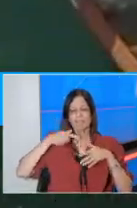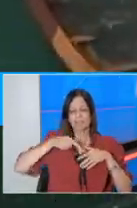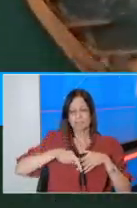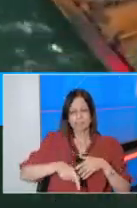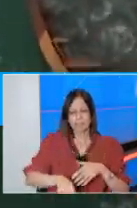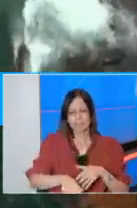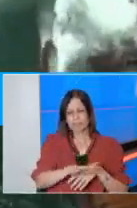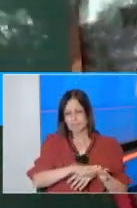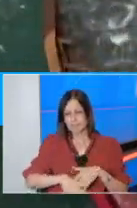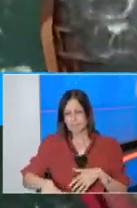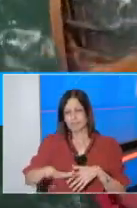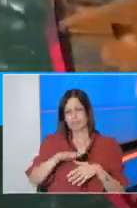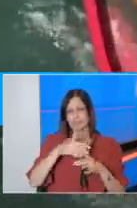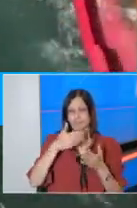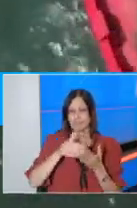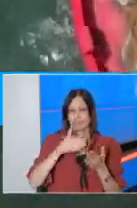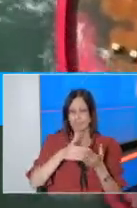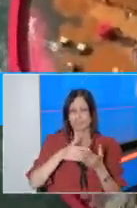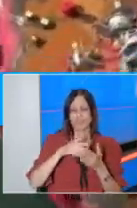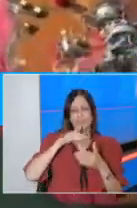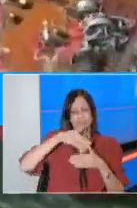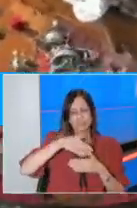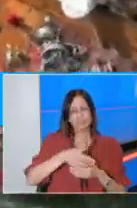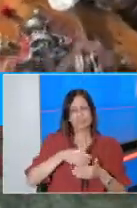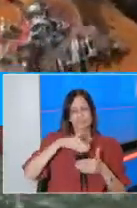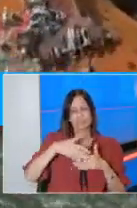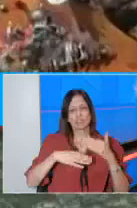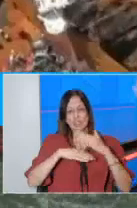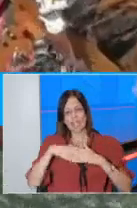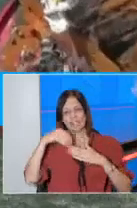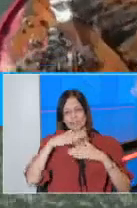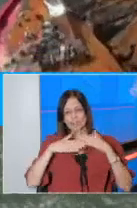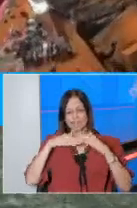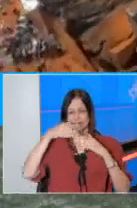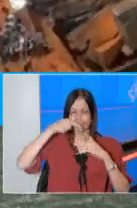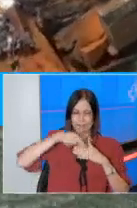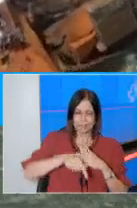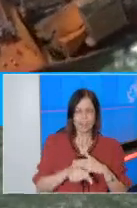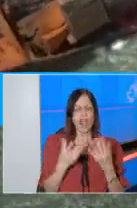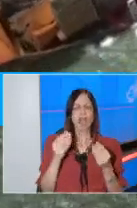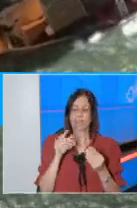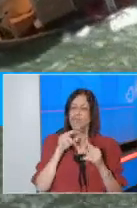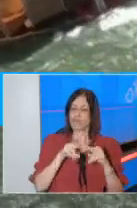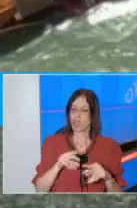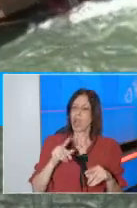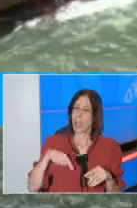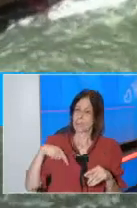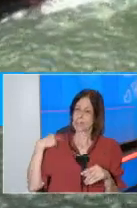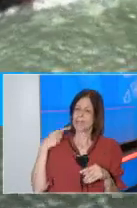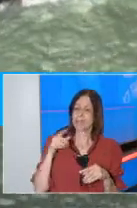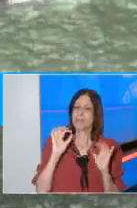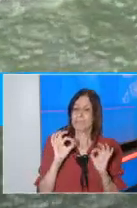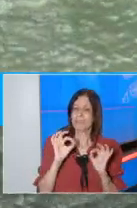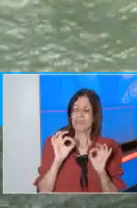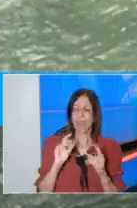המערכת האקולוגית, זאת אומרת, שכפה אחר שכפה, נשארים בזמן, וכמו שאמרת בפתיח, זה באמת גם